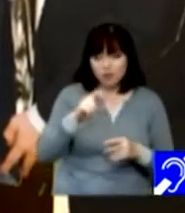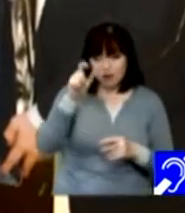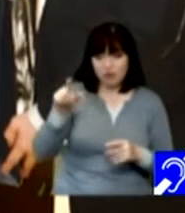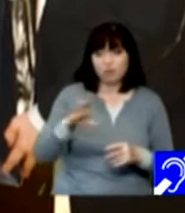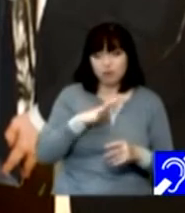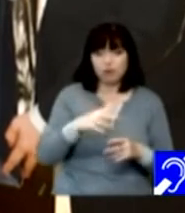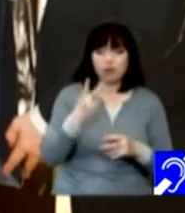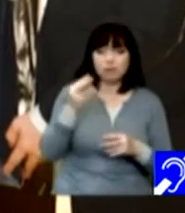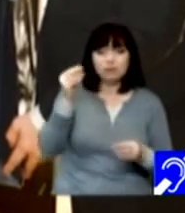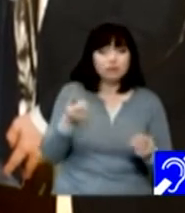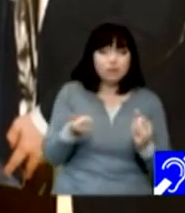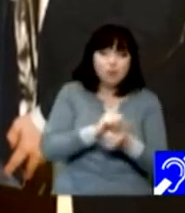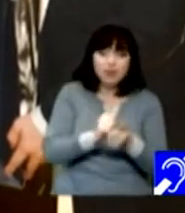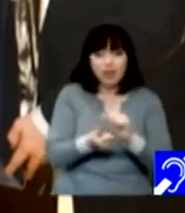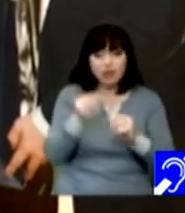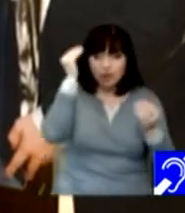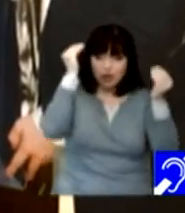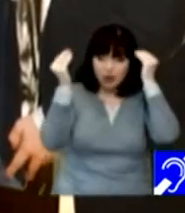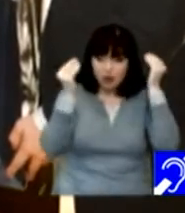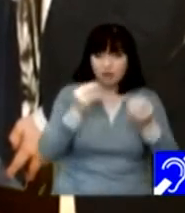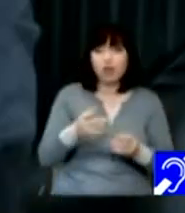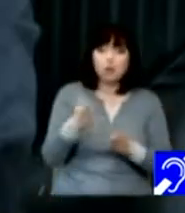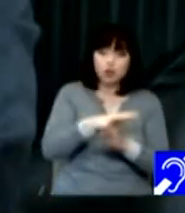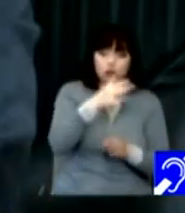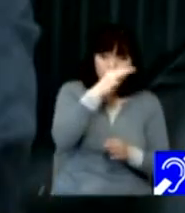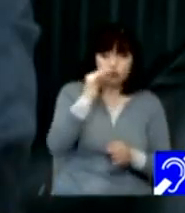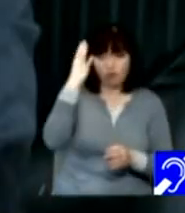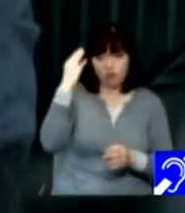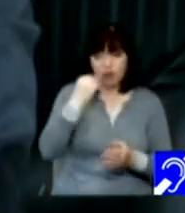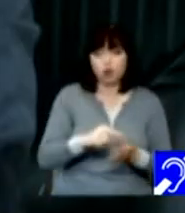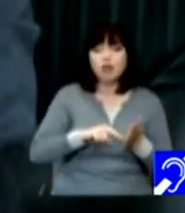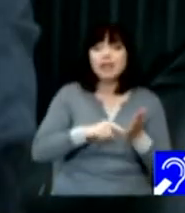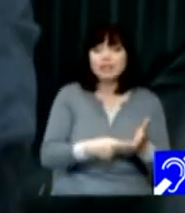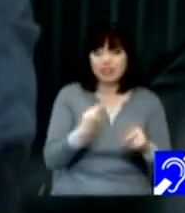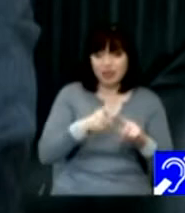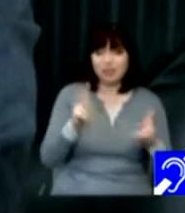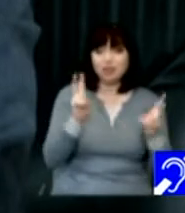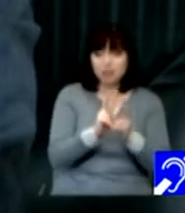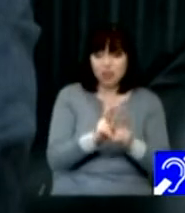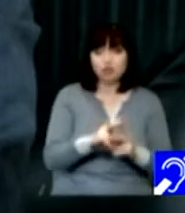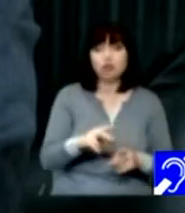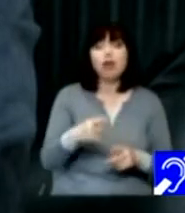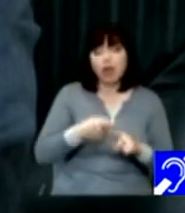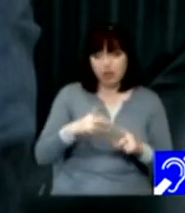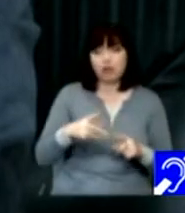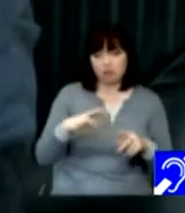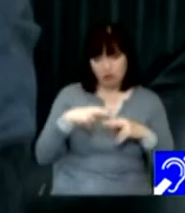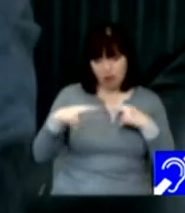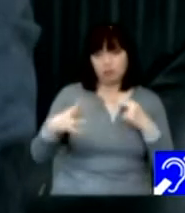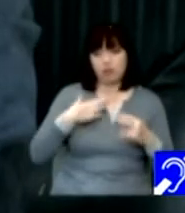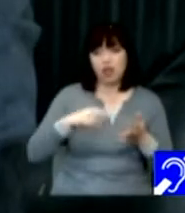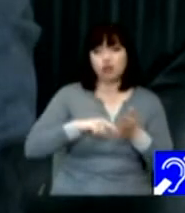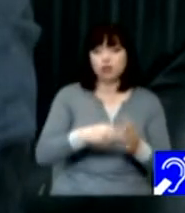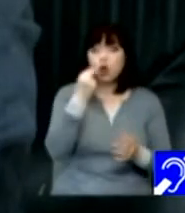despre consolidarea relațiilor dintre Chișinău și București. Scopul activității dumneavoastră este și scopul nostru, o mai